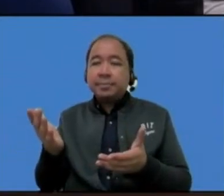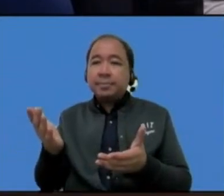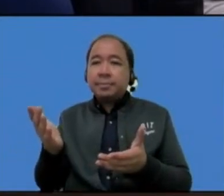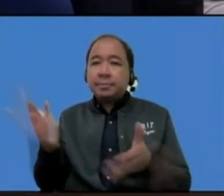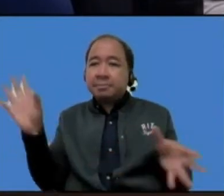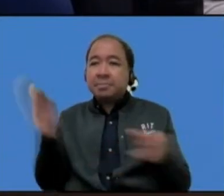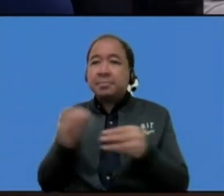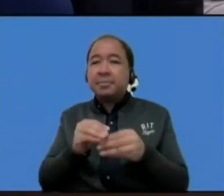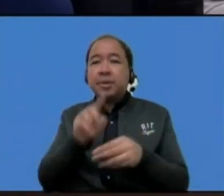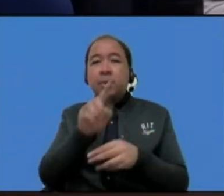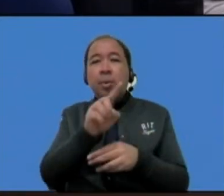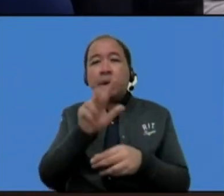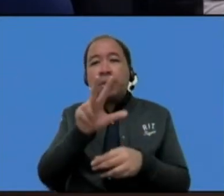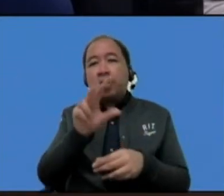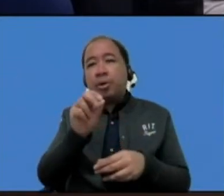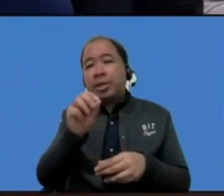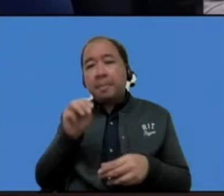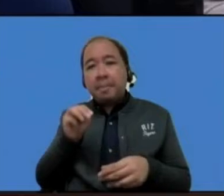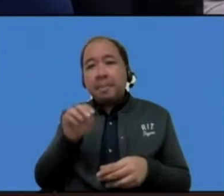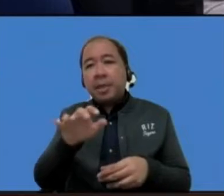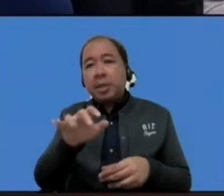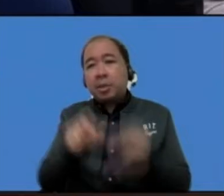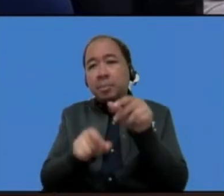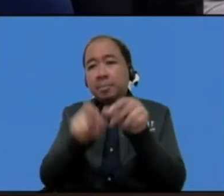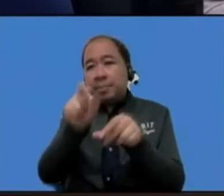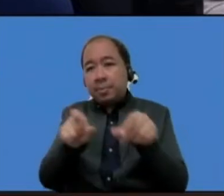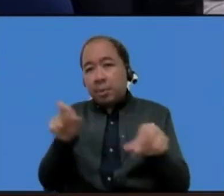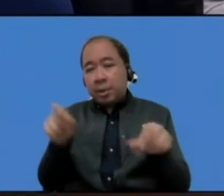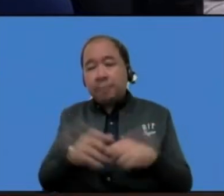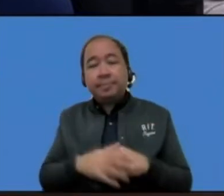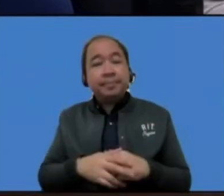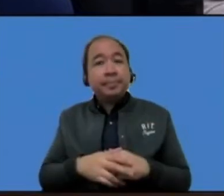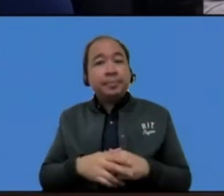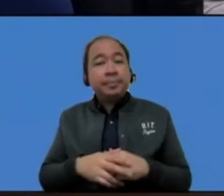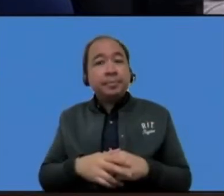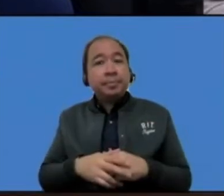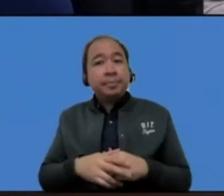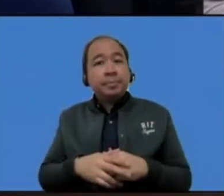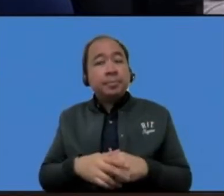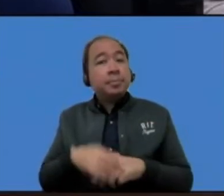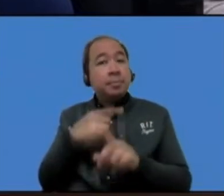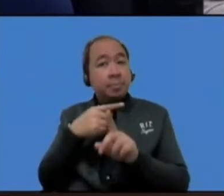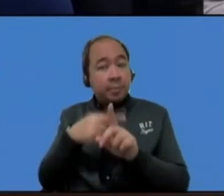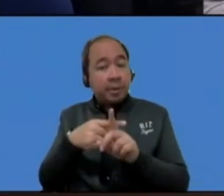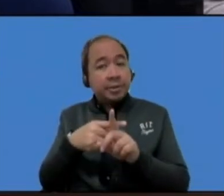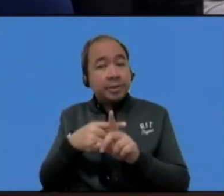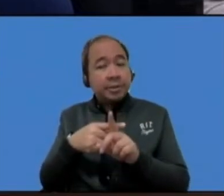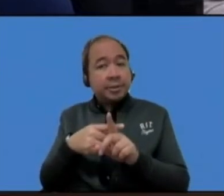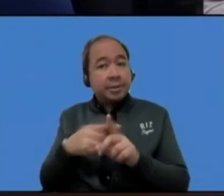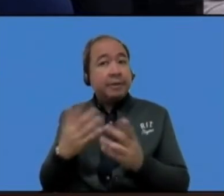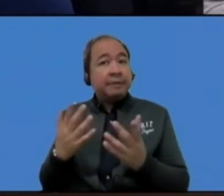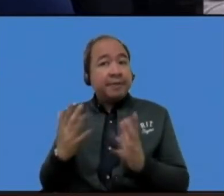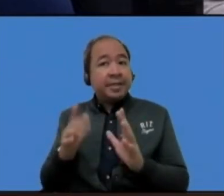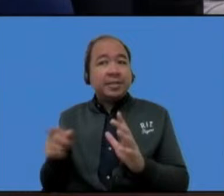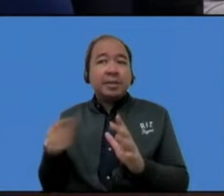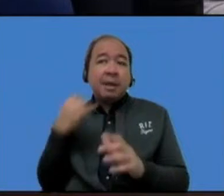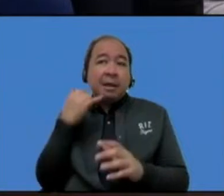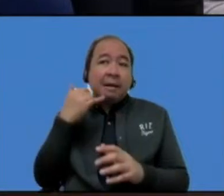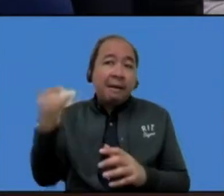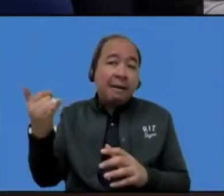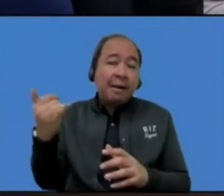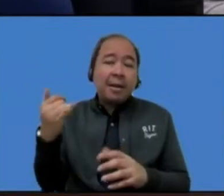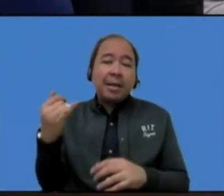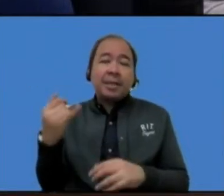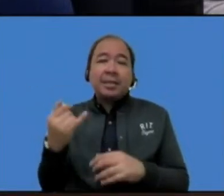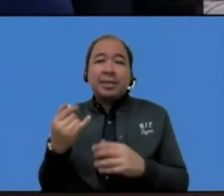月，我们又上线了12367热线服务平台。2024年呢，